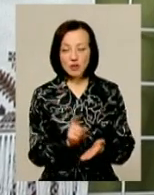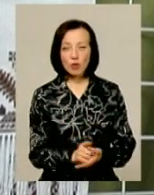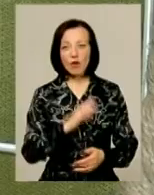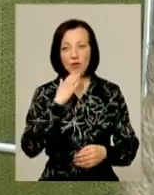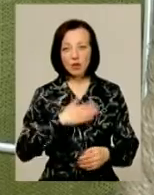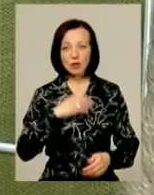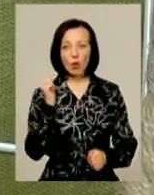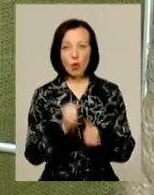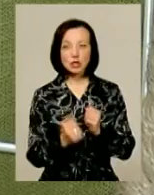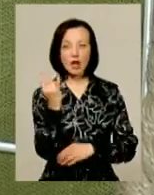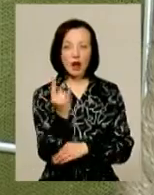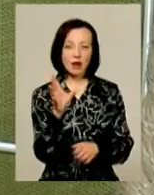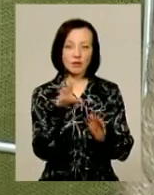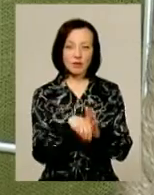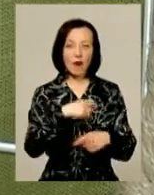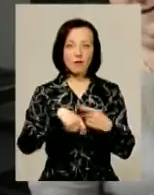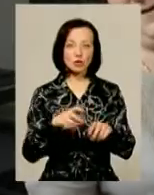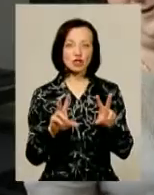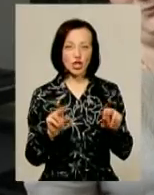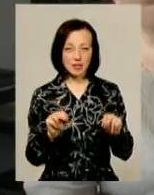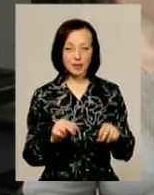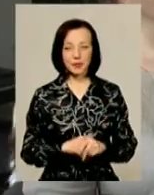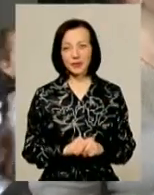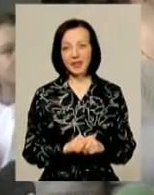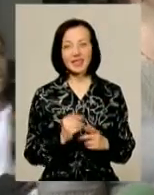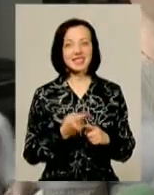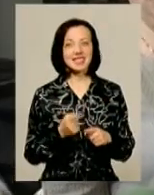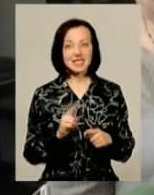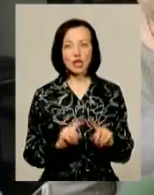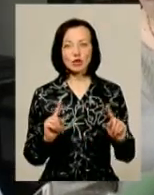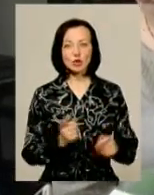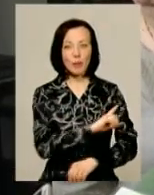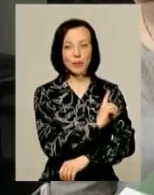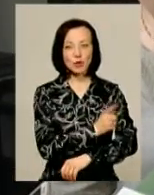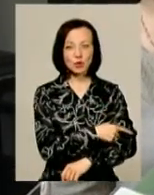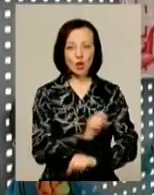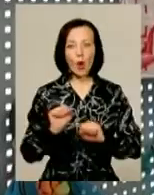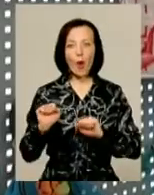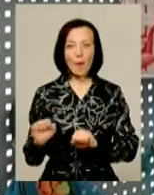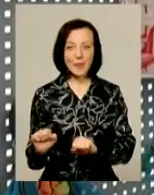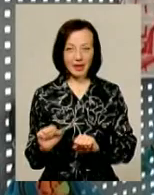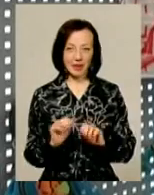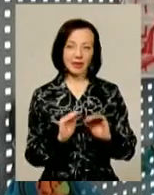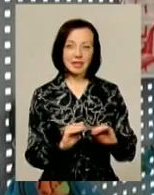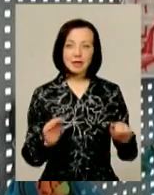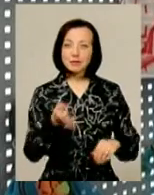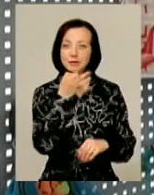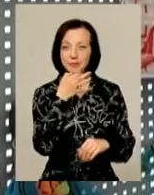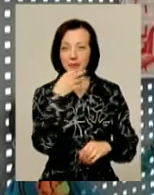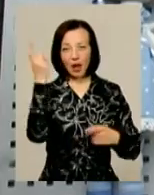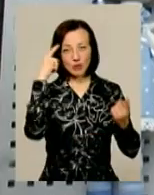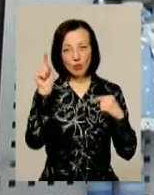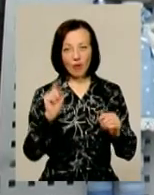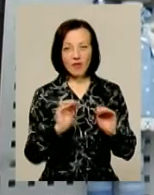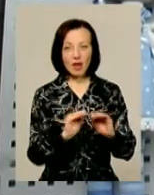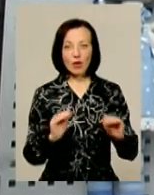наша кожна лялька має в собі вузол щастя. Тобто це дуже потужний оберіг. Малечі припали до душі казкові